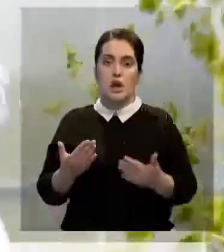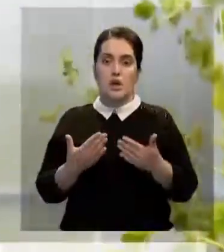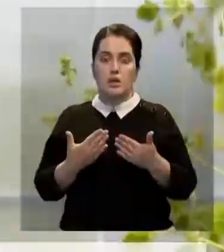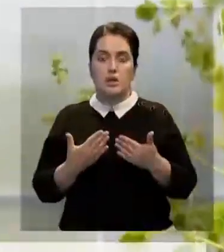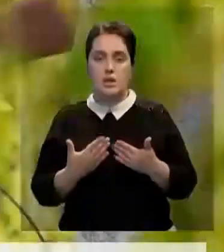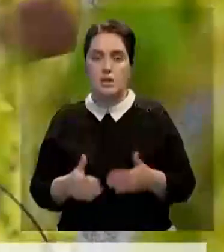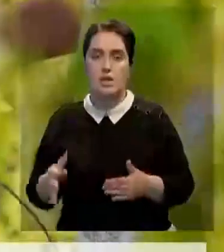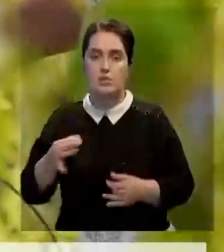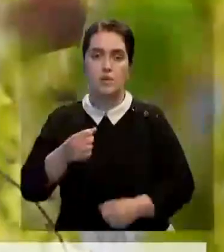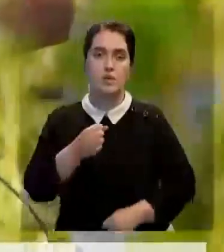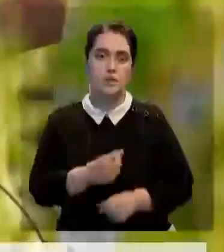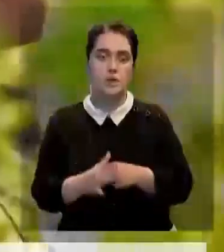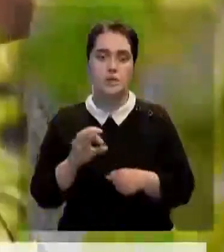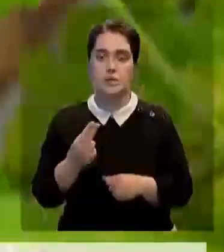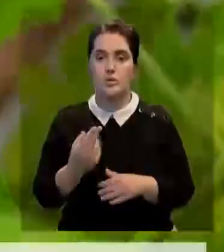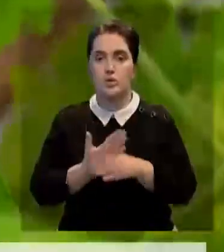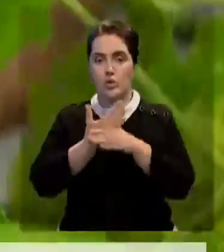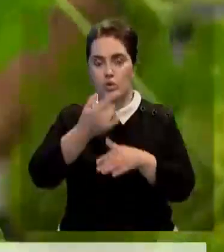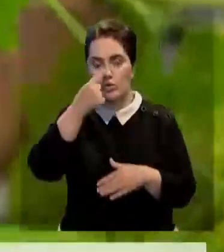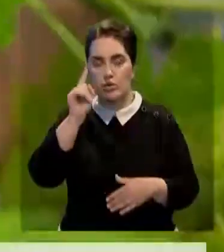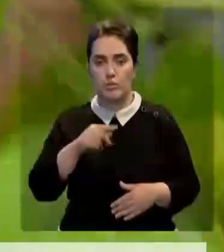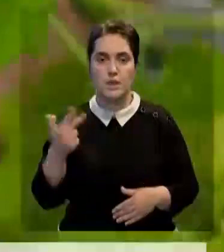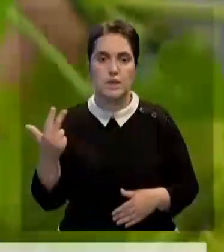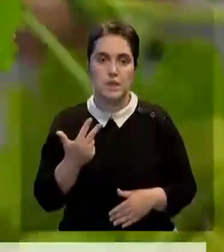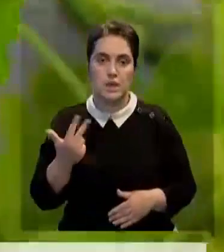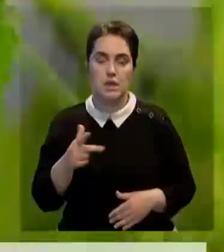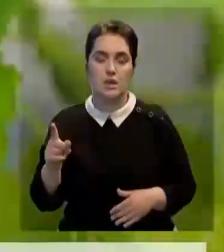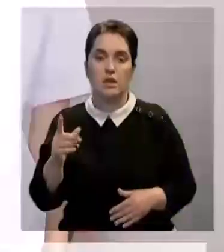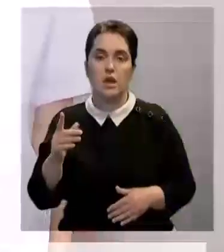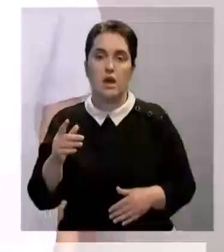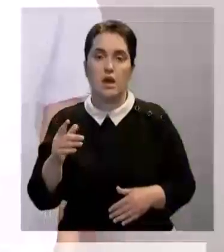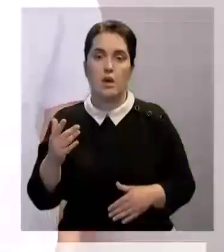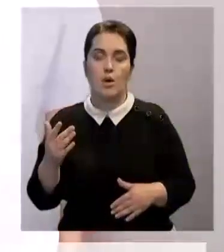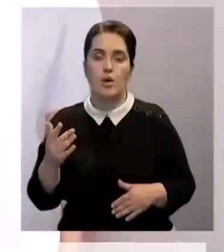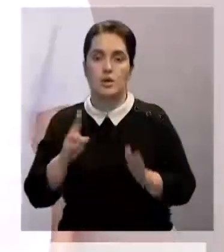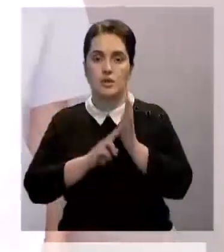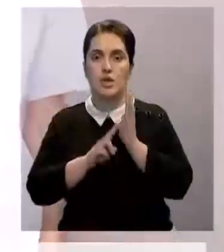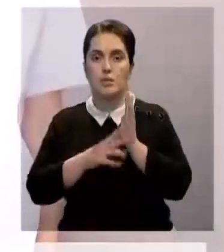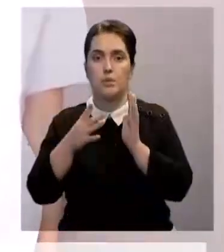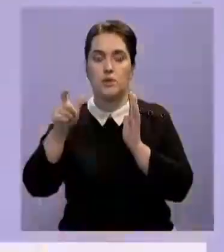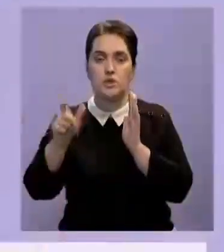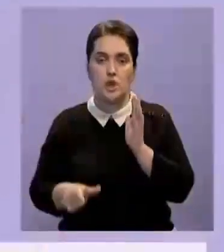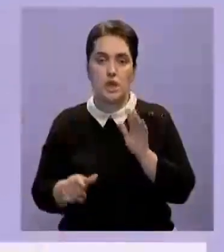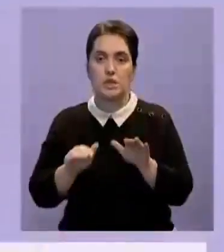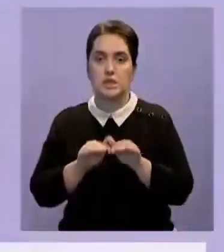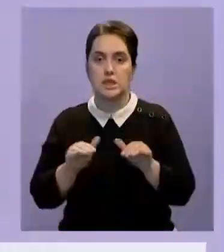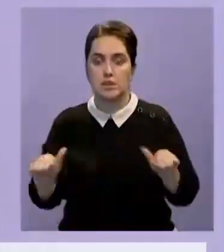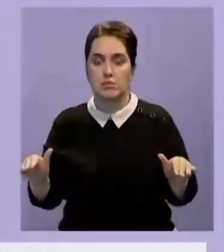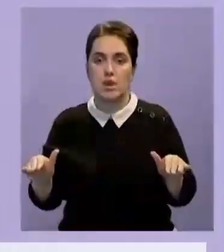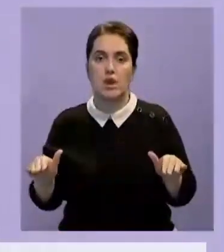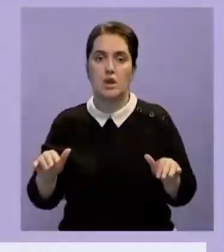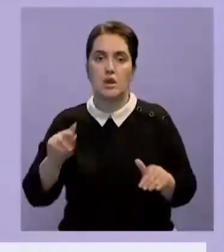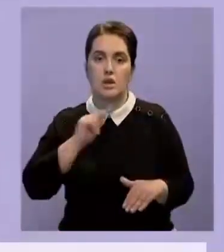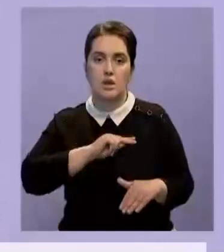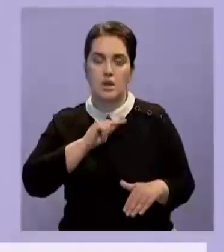областного центра оказания социальных услуг номер 3, в котором специализированную помощь получают 75 пациентов. С детьми работают узкие